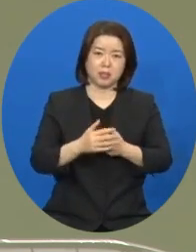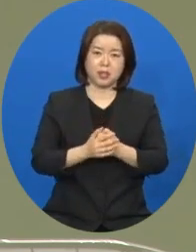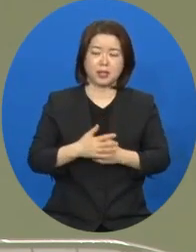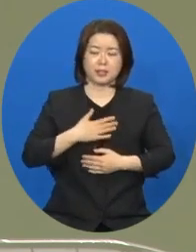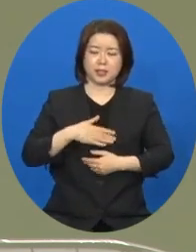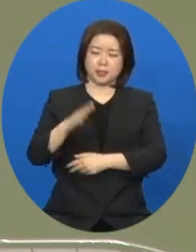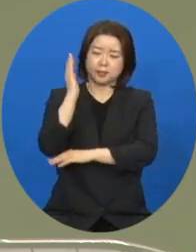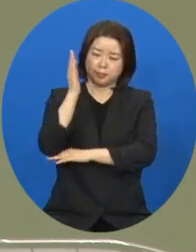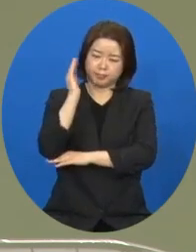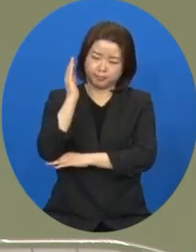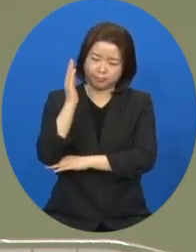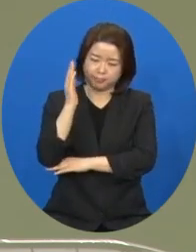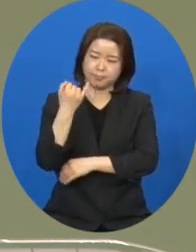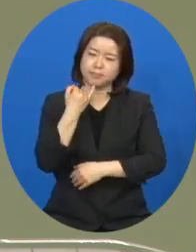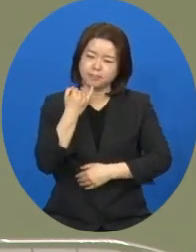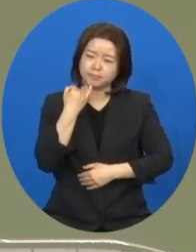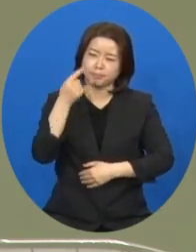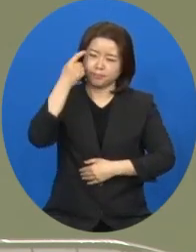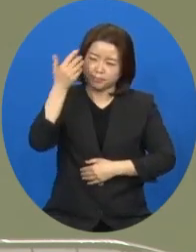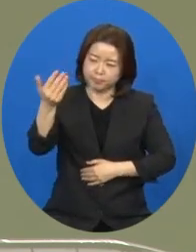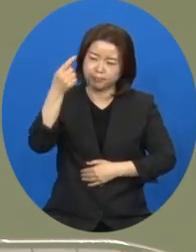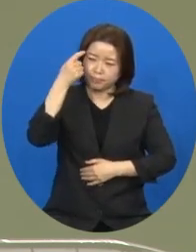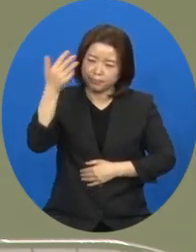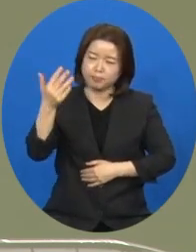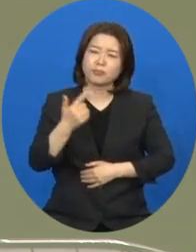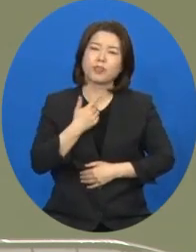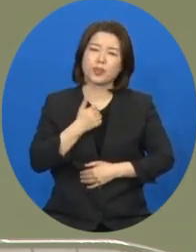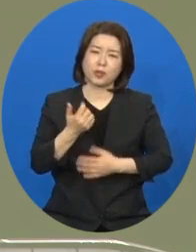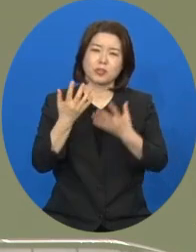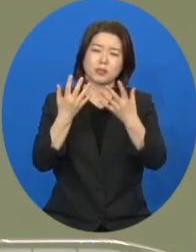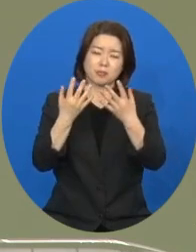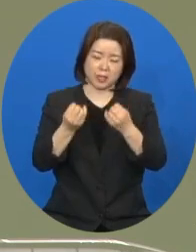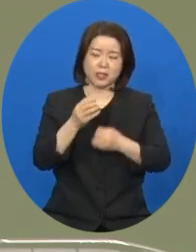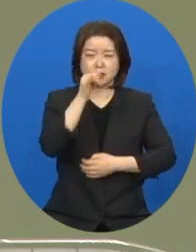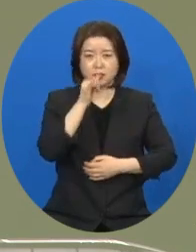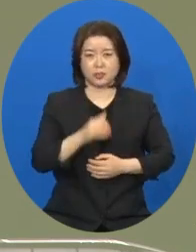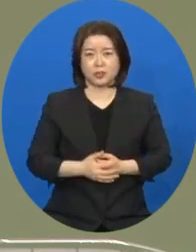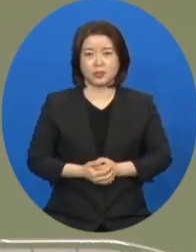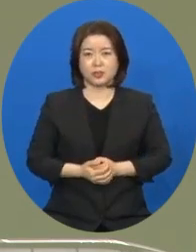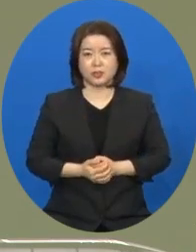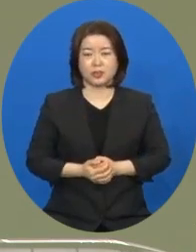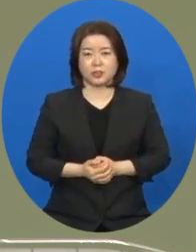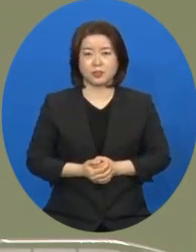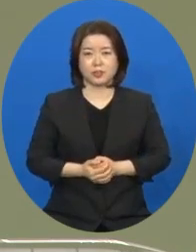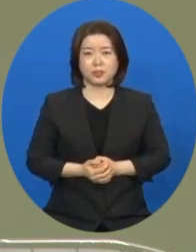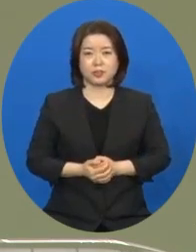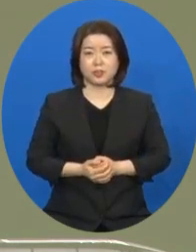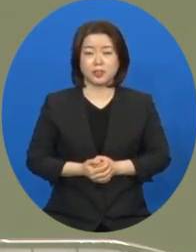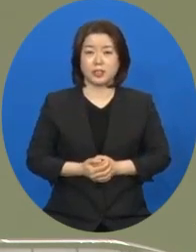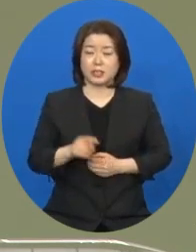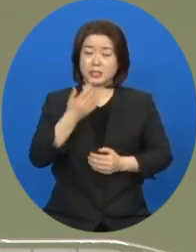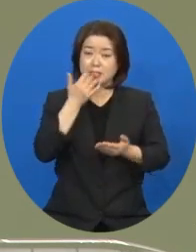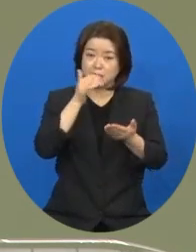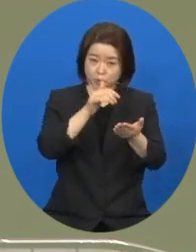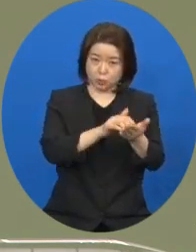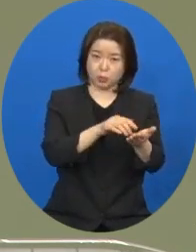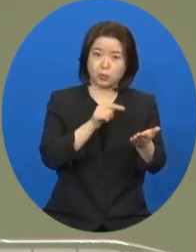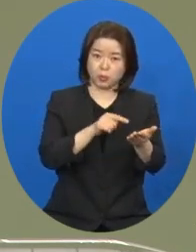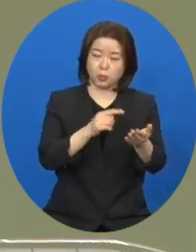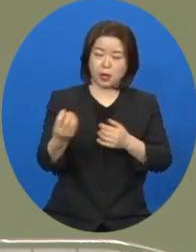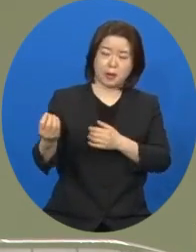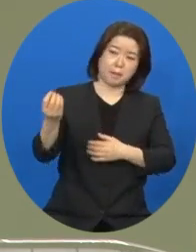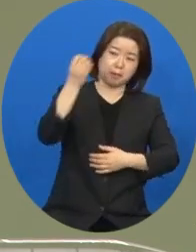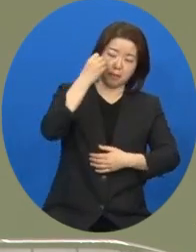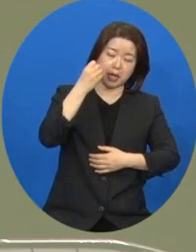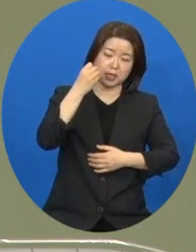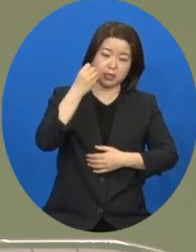해도 되는지를 묻고 물었던 사람입니다. 그래서 저는 이 돌에 맞을 자리에